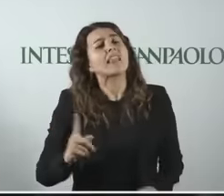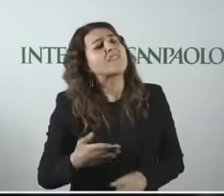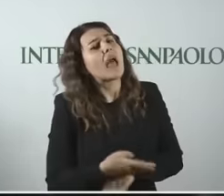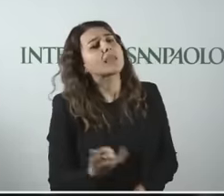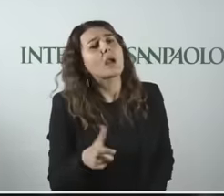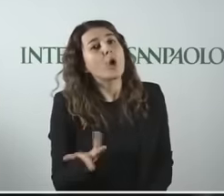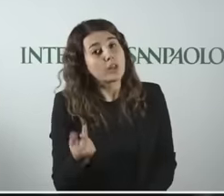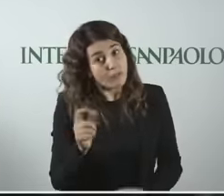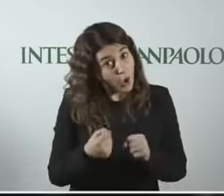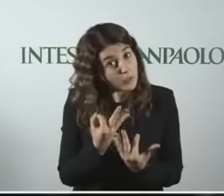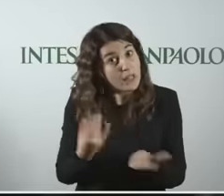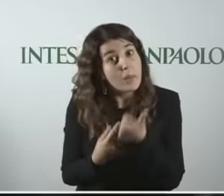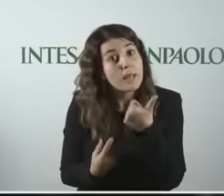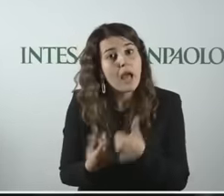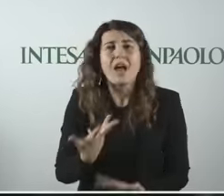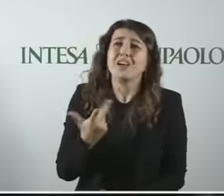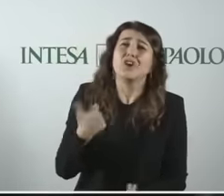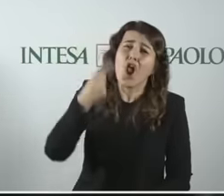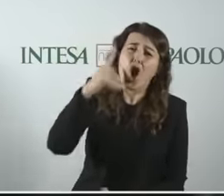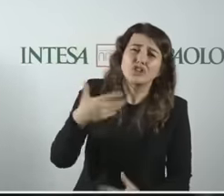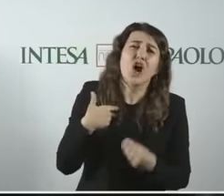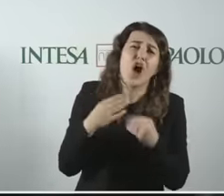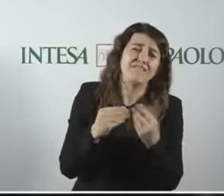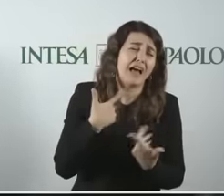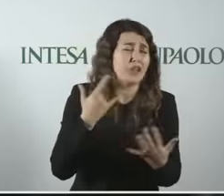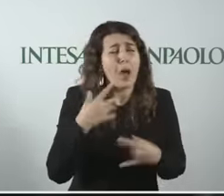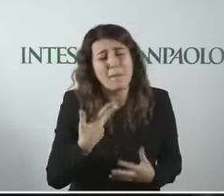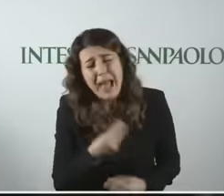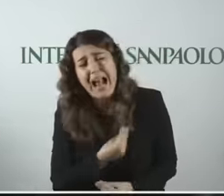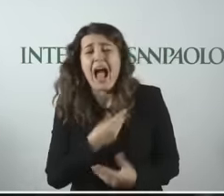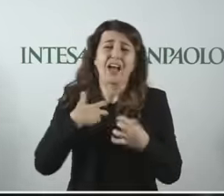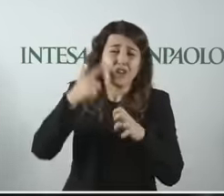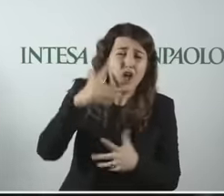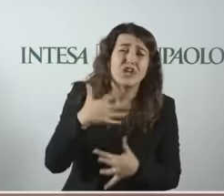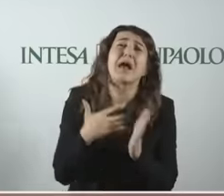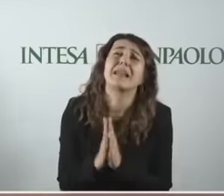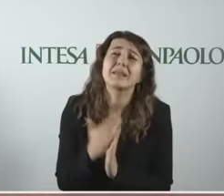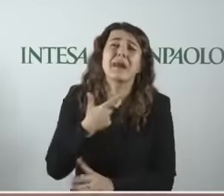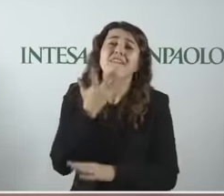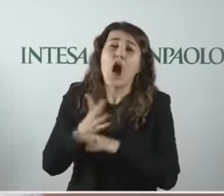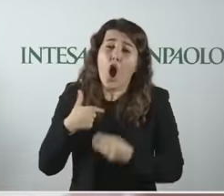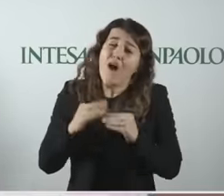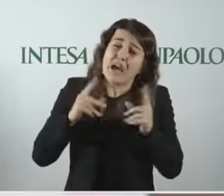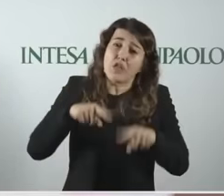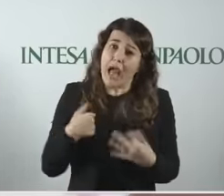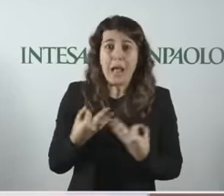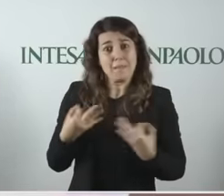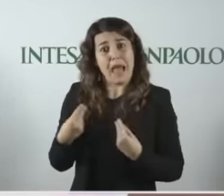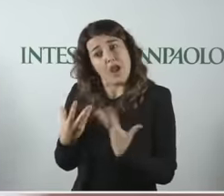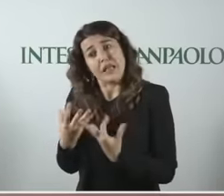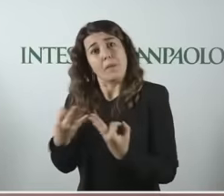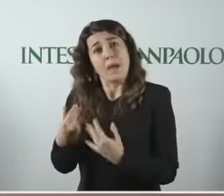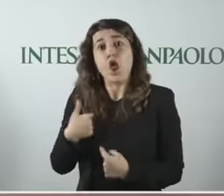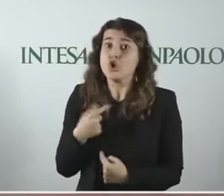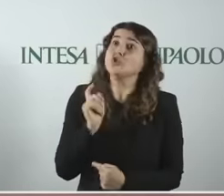e e tu dirai Lo so che non fatto di tutti i colori Ho peccato però però ho fatto anche delle cose buone in vita mia